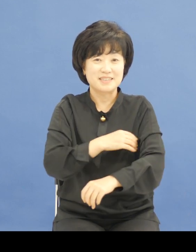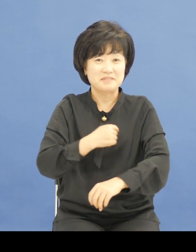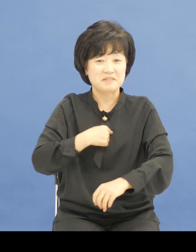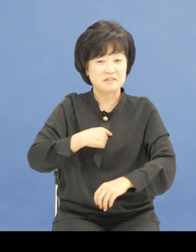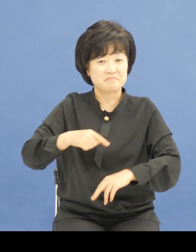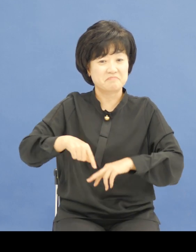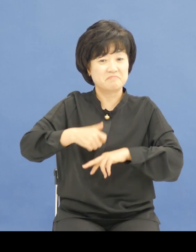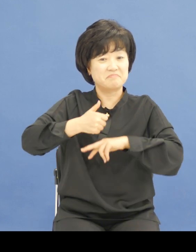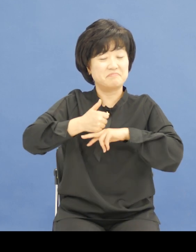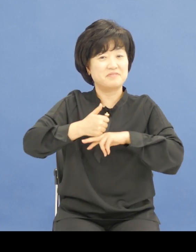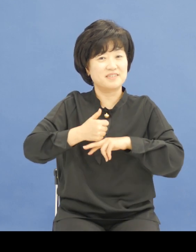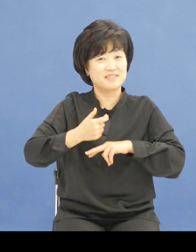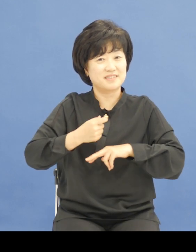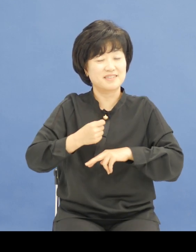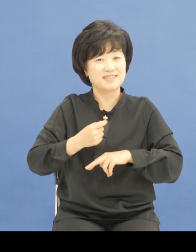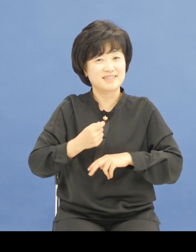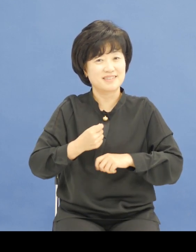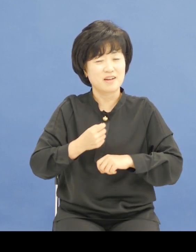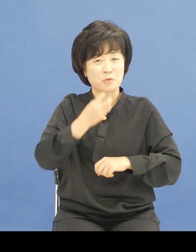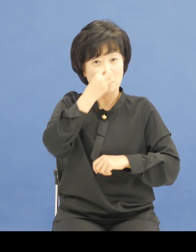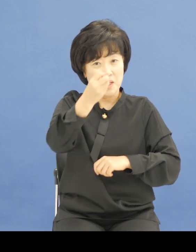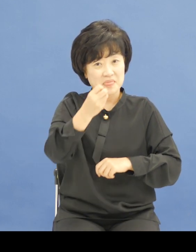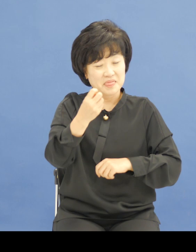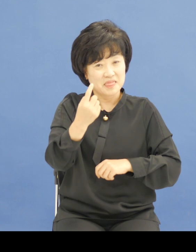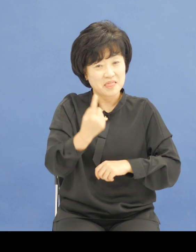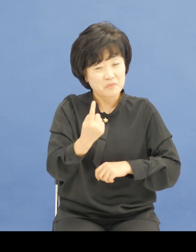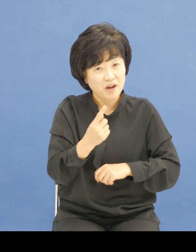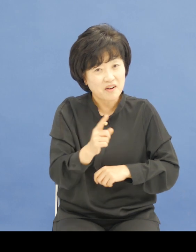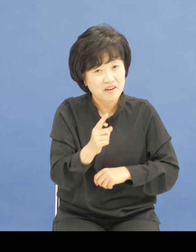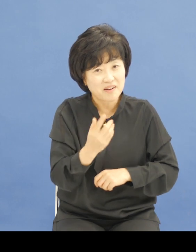때도 저요. 있지 않을까 싶어요. 교만스러워져요. 아, 그래요.